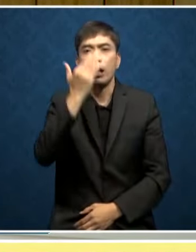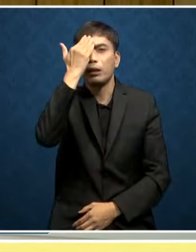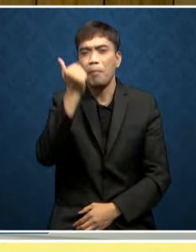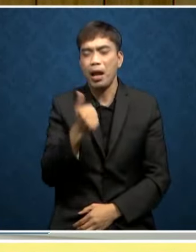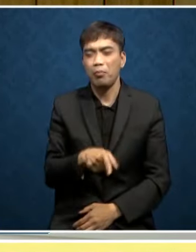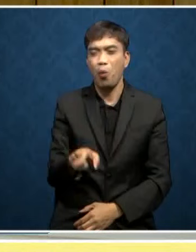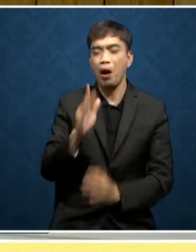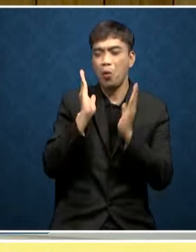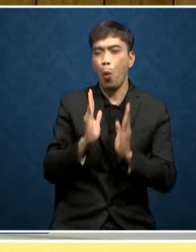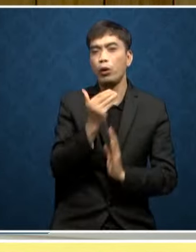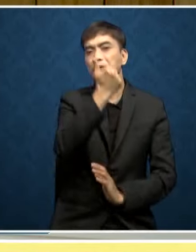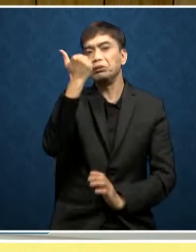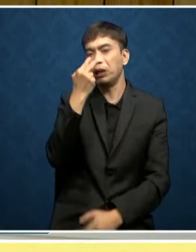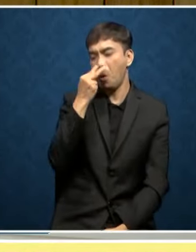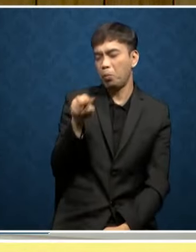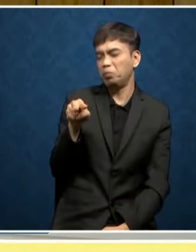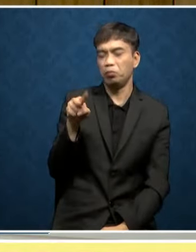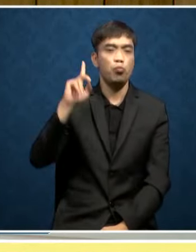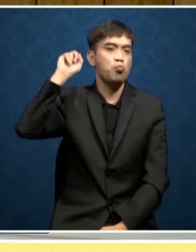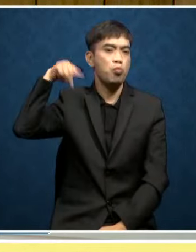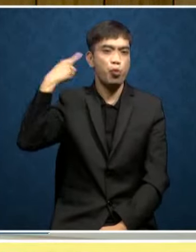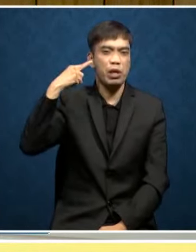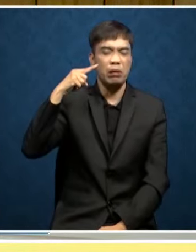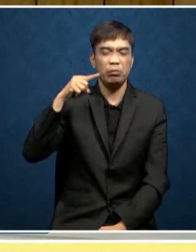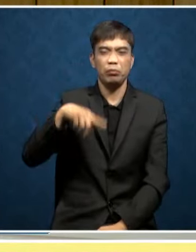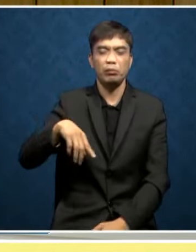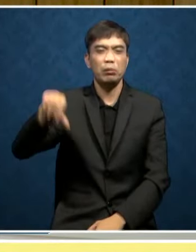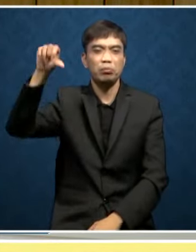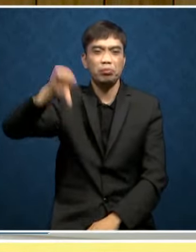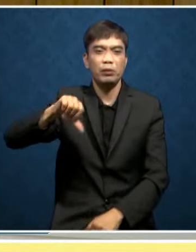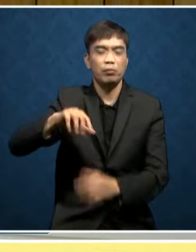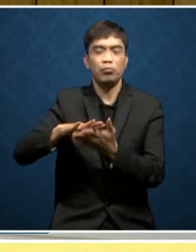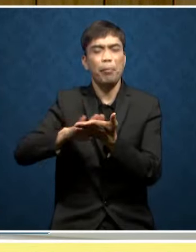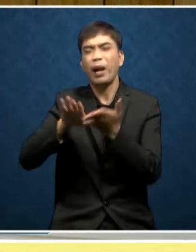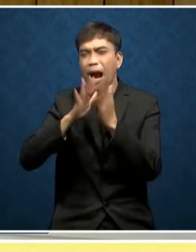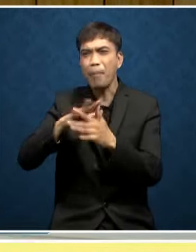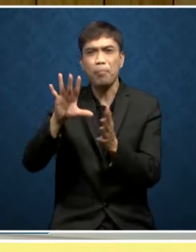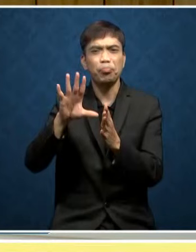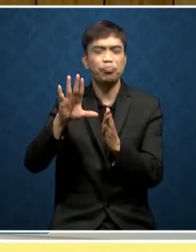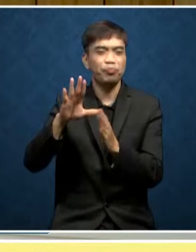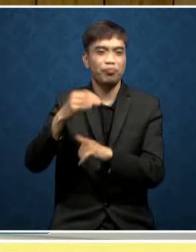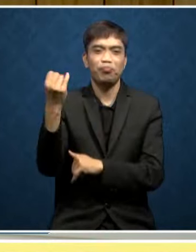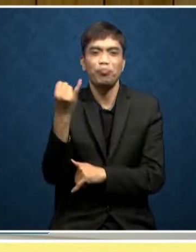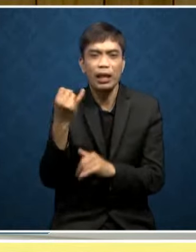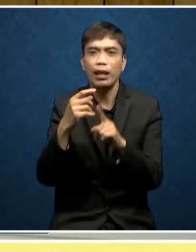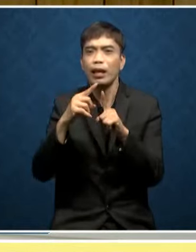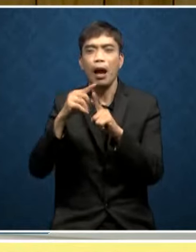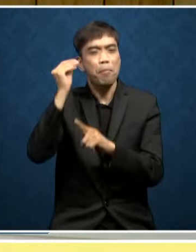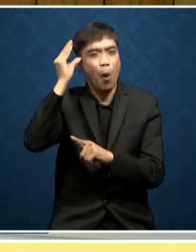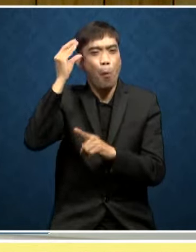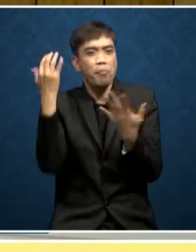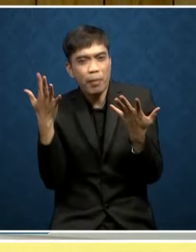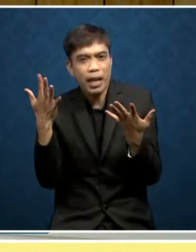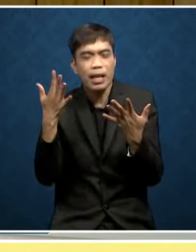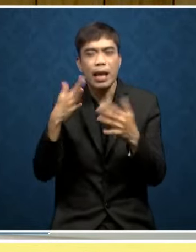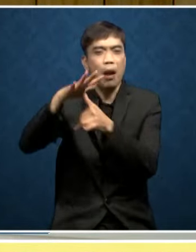ค่าหรือถูกลดทอนศักดิ์ศรีความเป็นมนุษย์ปัจจุบันมีนักการเมืองหญิงหลายคนที่เป็นเหยื่อการด้อยค่าโดยใช้เพ